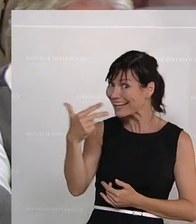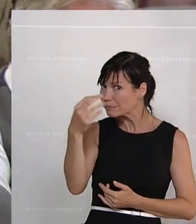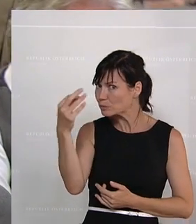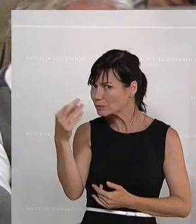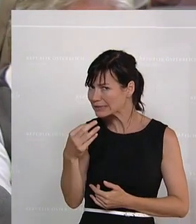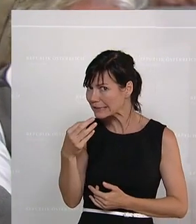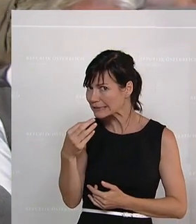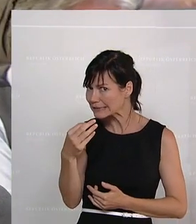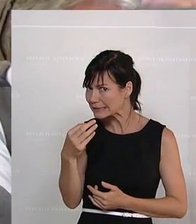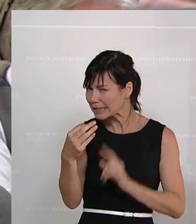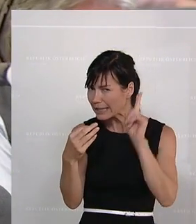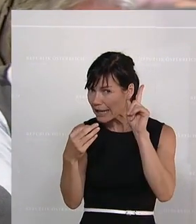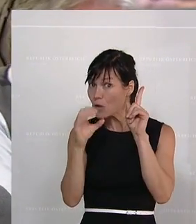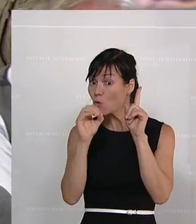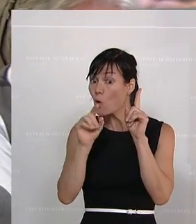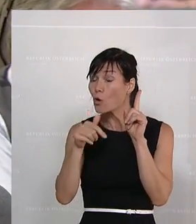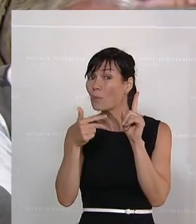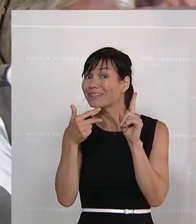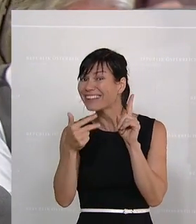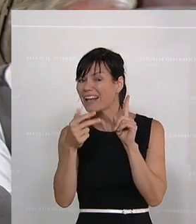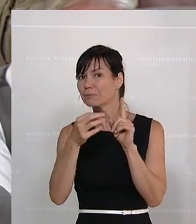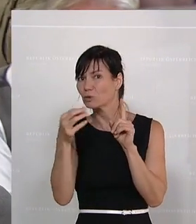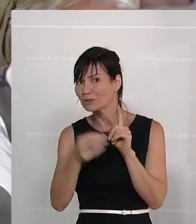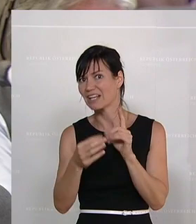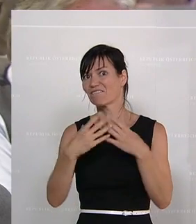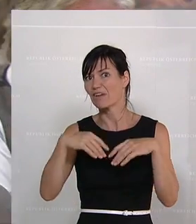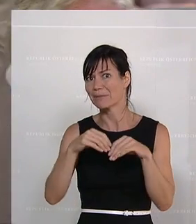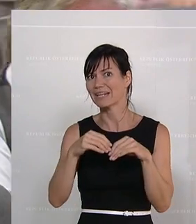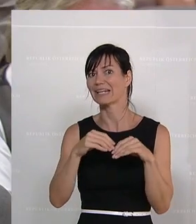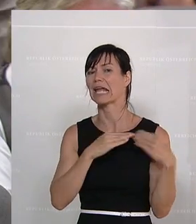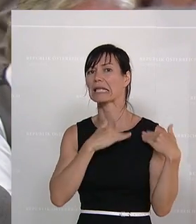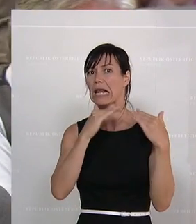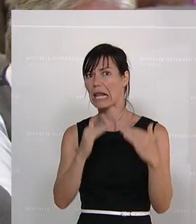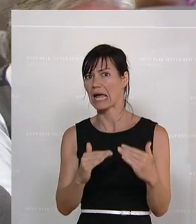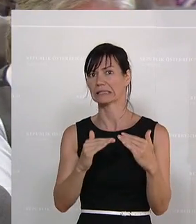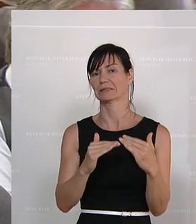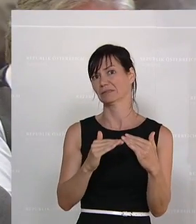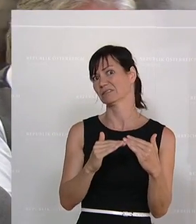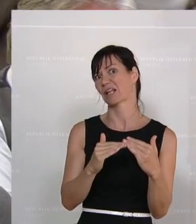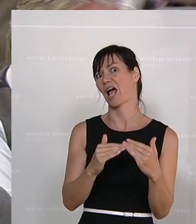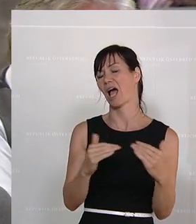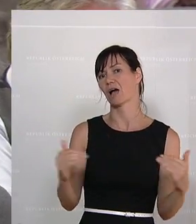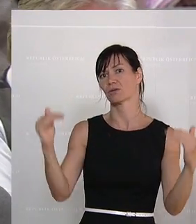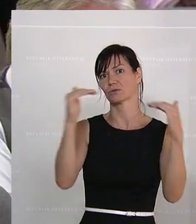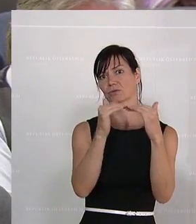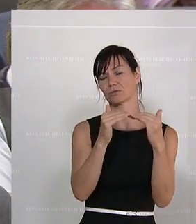0,2 prozentpunkte beim familienlastenausgleichsfonds 0,1 bei der umwelt massierung